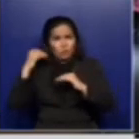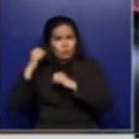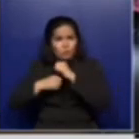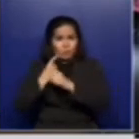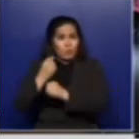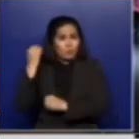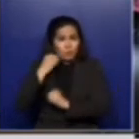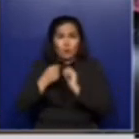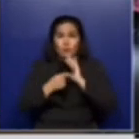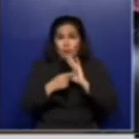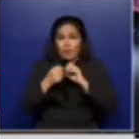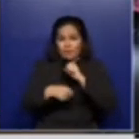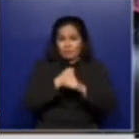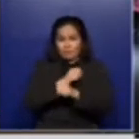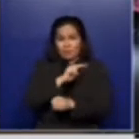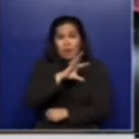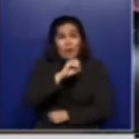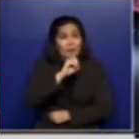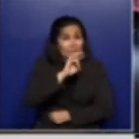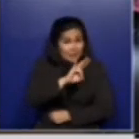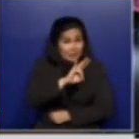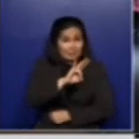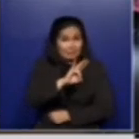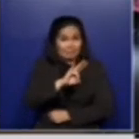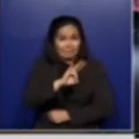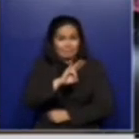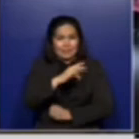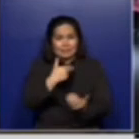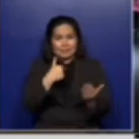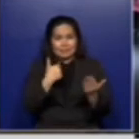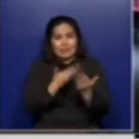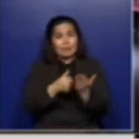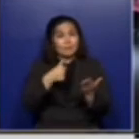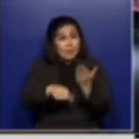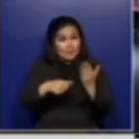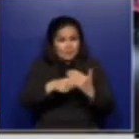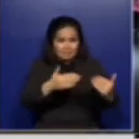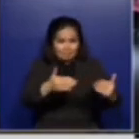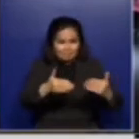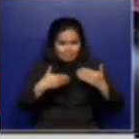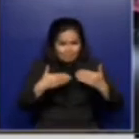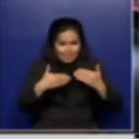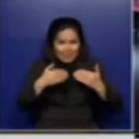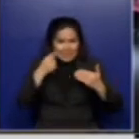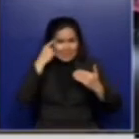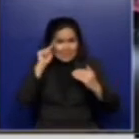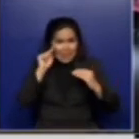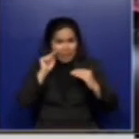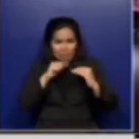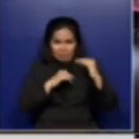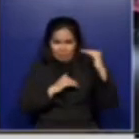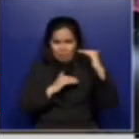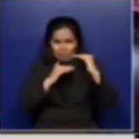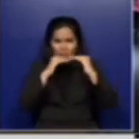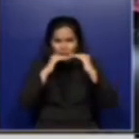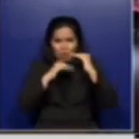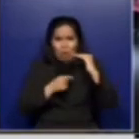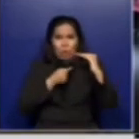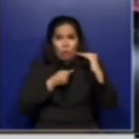ปี2557ในปีนั้นน่ะภาษีที่คาดการไว้ก็ติดลบนะครับติดล